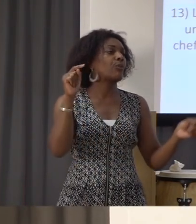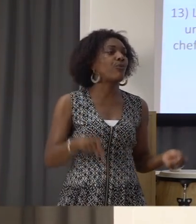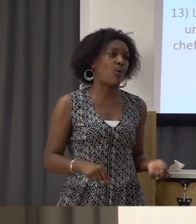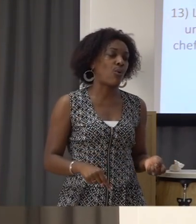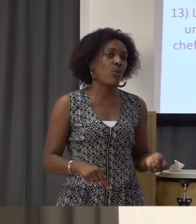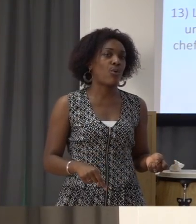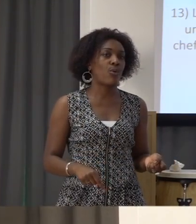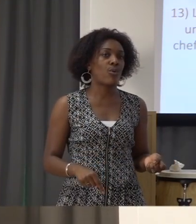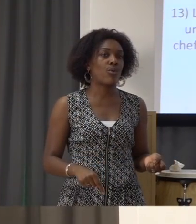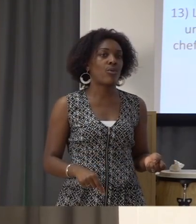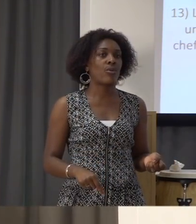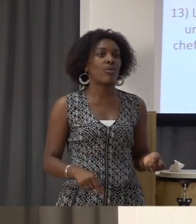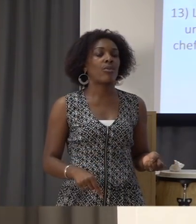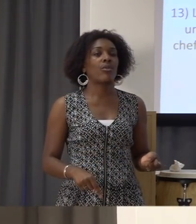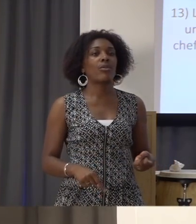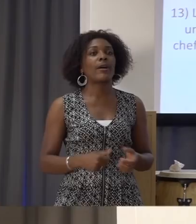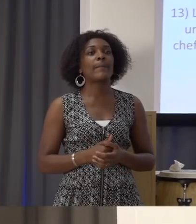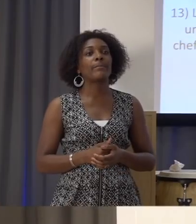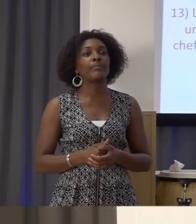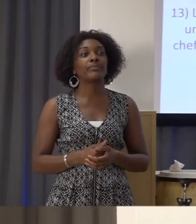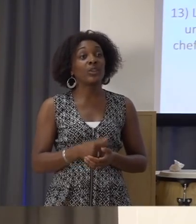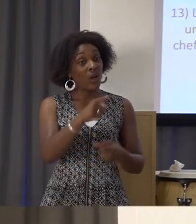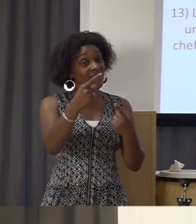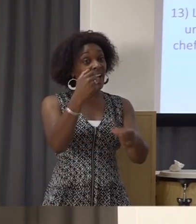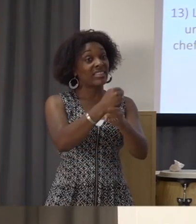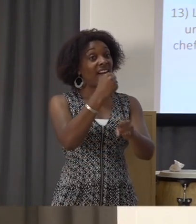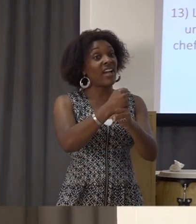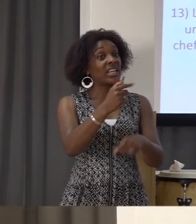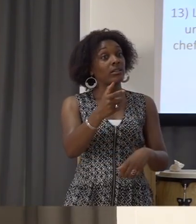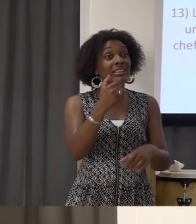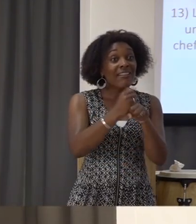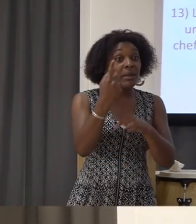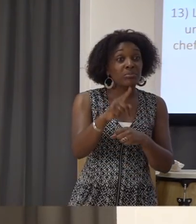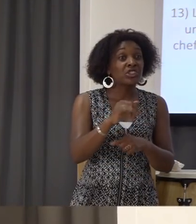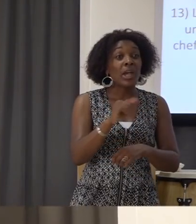tu travailleras sans jamais avoir de résultats positifs.